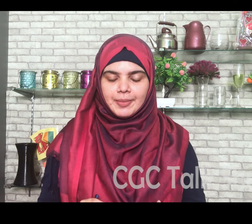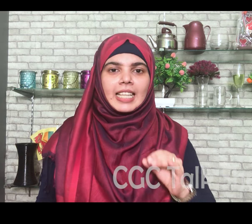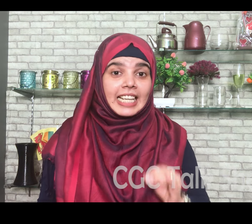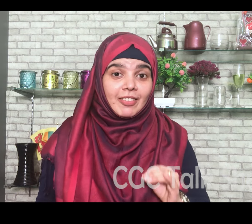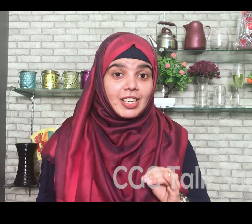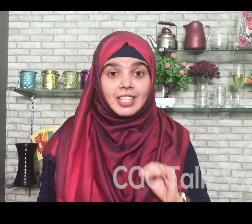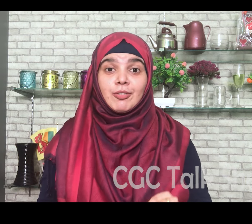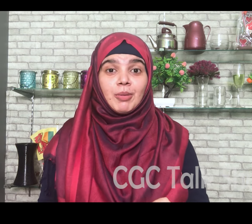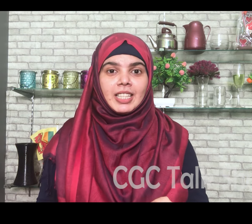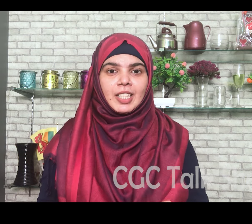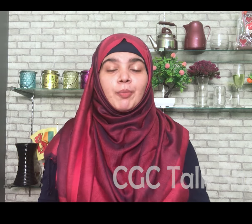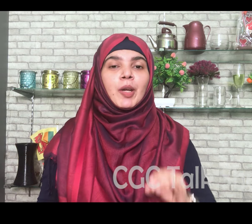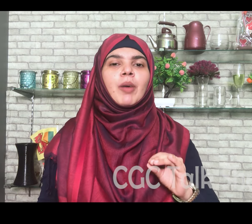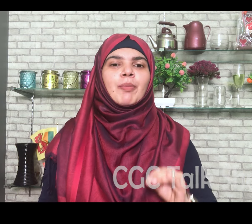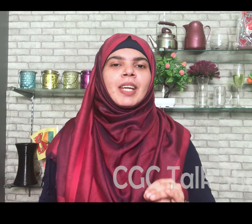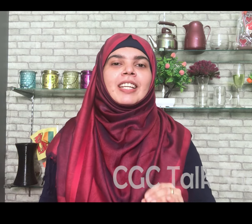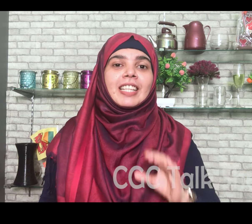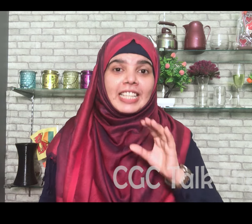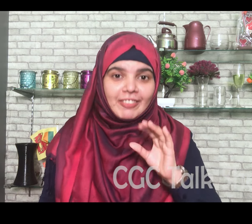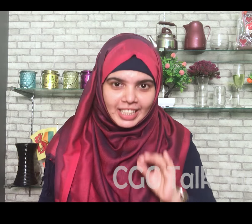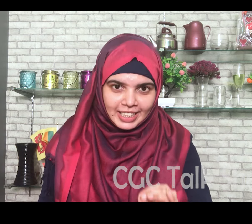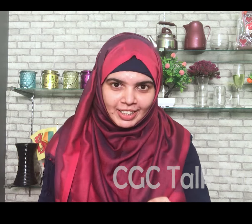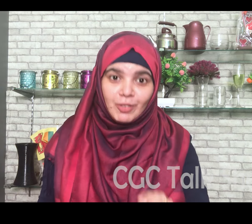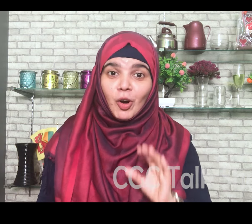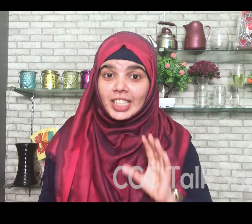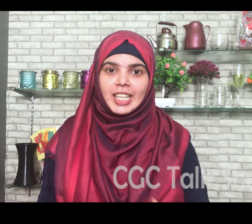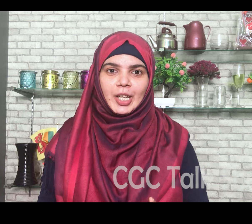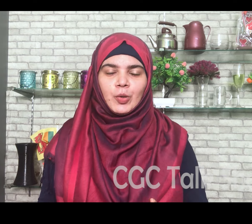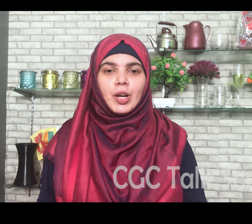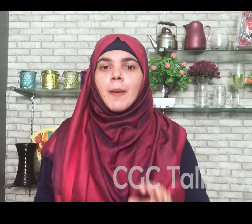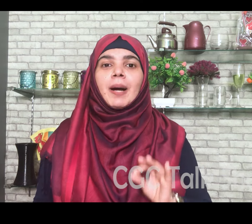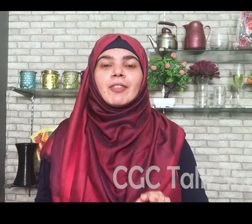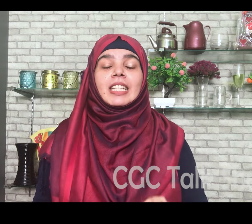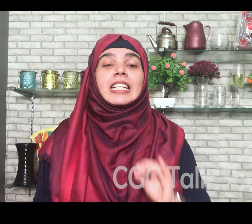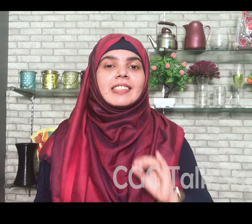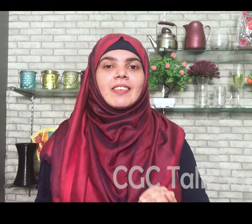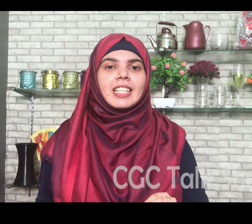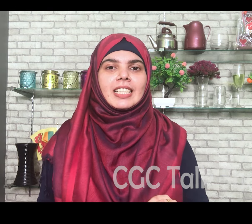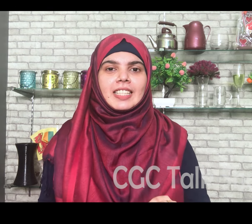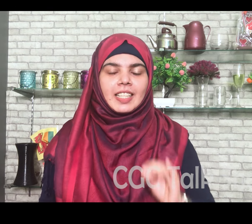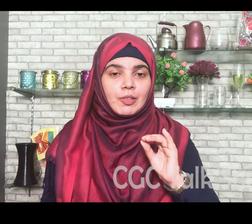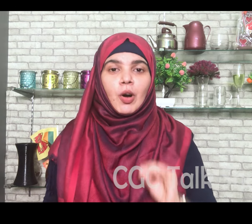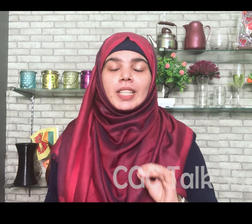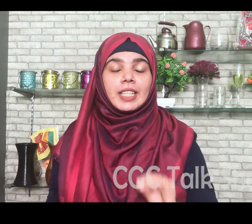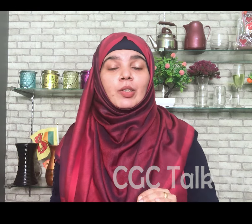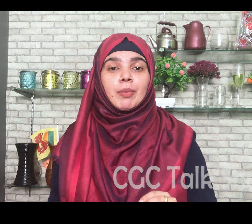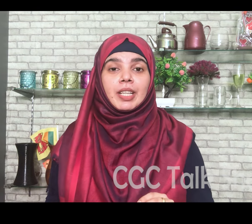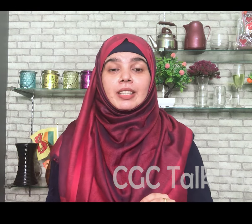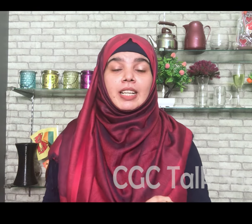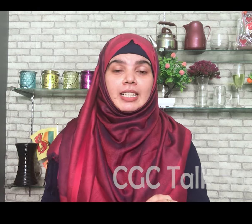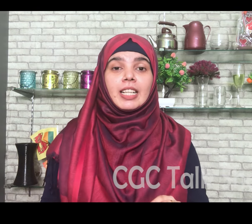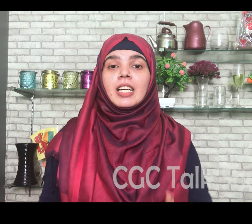பண்ணாங்க. அதனால இவங்களுக்கு கன்ஃபார்மா தெரியும் பெரும்பான்மை கிட்ட இருந்து இவங்களுக்கு வந்து ஓட் கிடைக்கும், பட் வந்து கிறிஸ்தவர்கள்கிட்ட இருந்து ஓட்